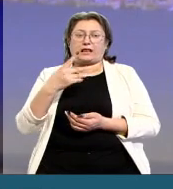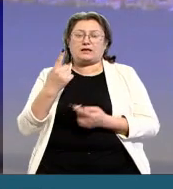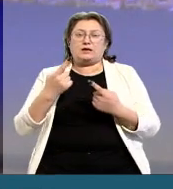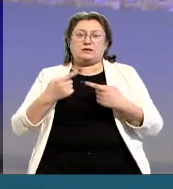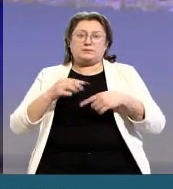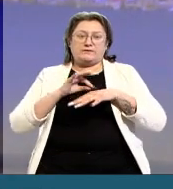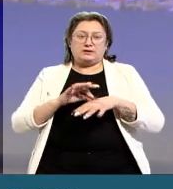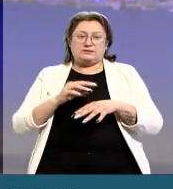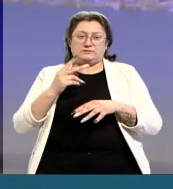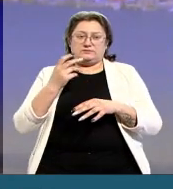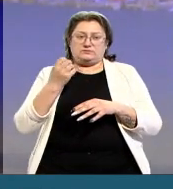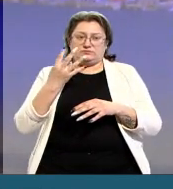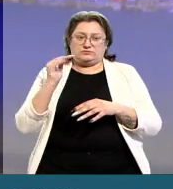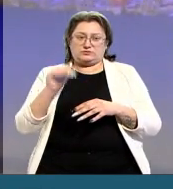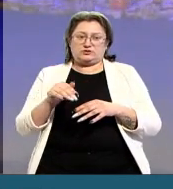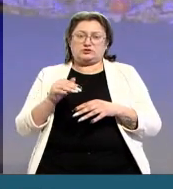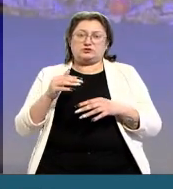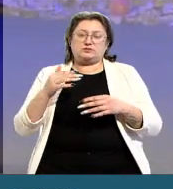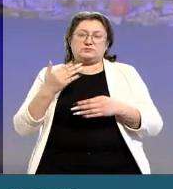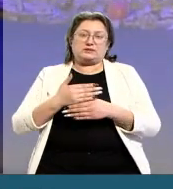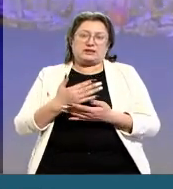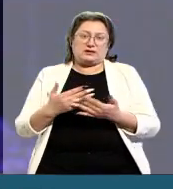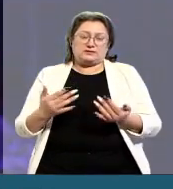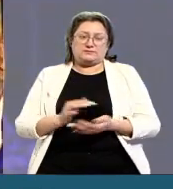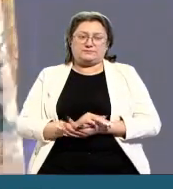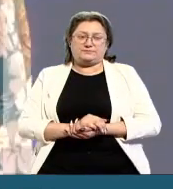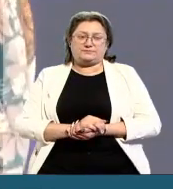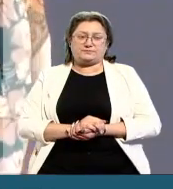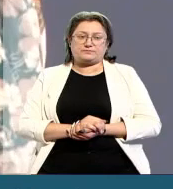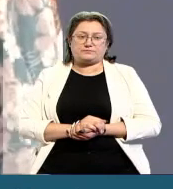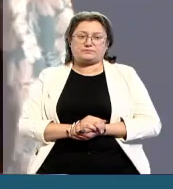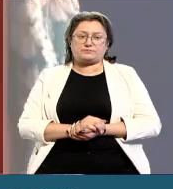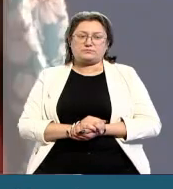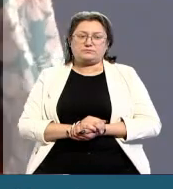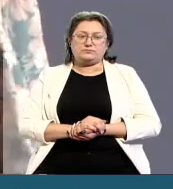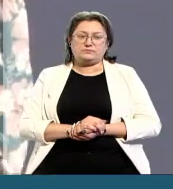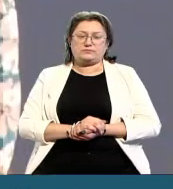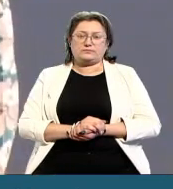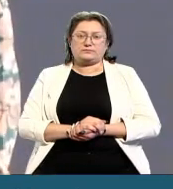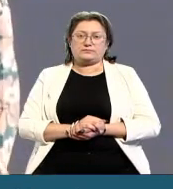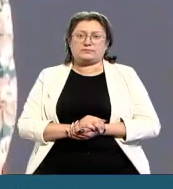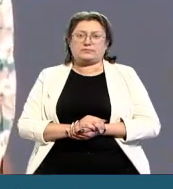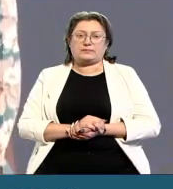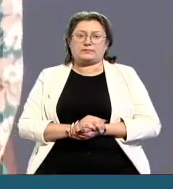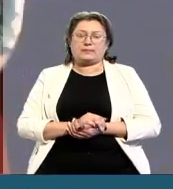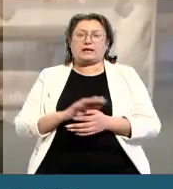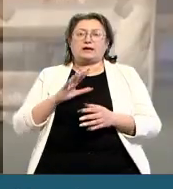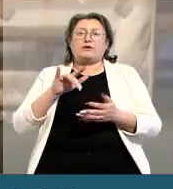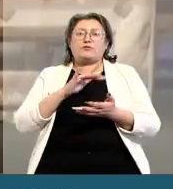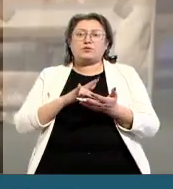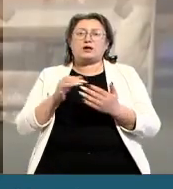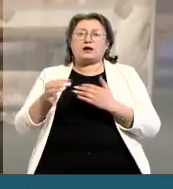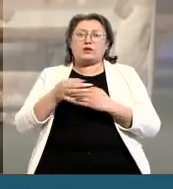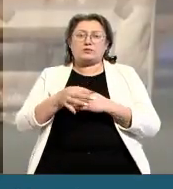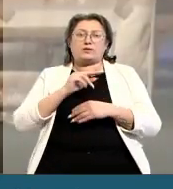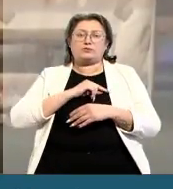жылы облыстық театрларда 625 қойылым қойылып, 72000-нан астам көрермен қатысқан. Бұдан бөлек музыка өнерін дамытуға